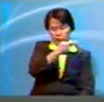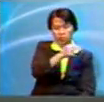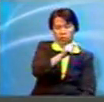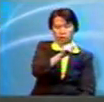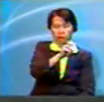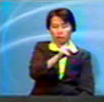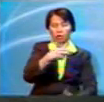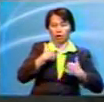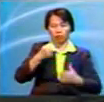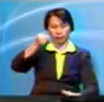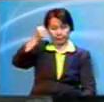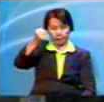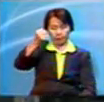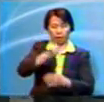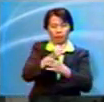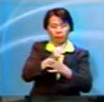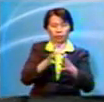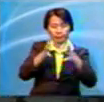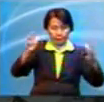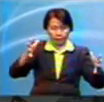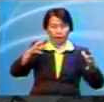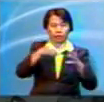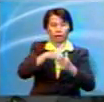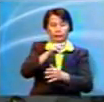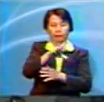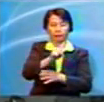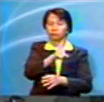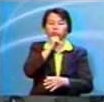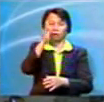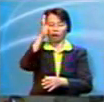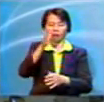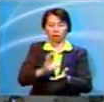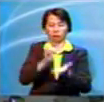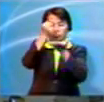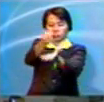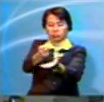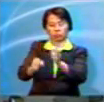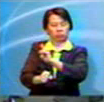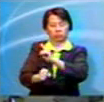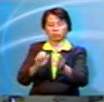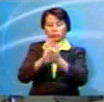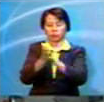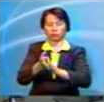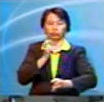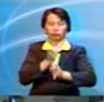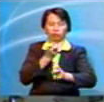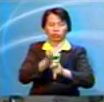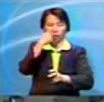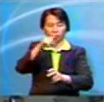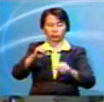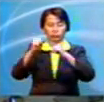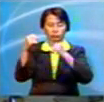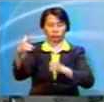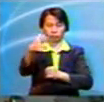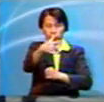yang memiliki pegangan saham majoriti dalam MAS tidak akan menyuntik dana, menjadikannya sukar bagi syarikat